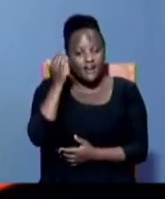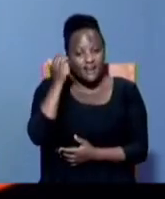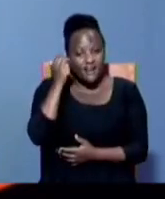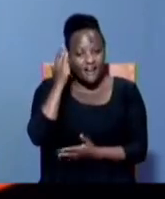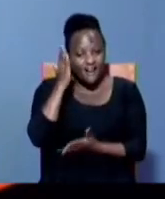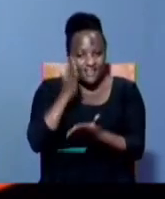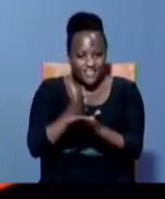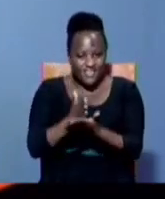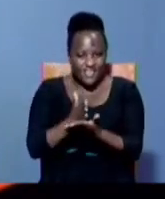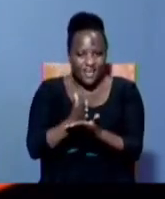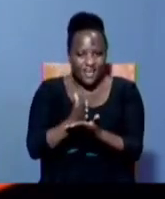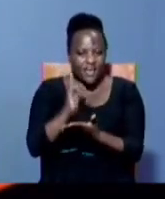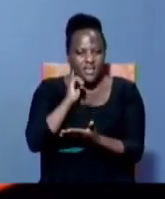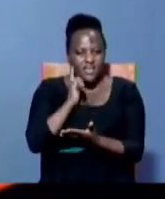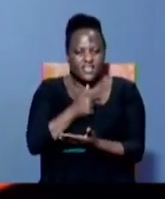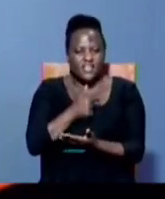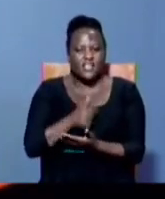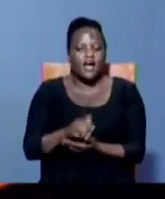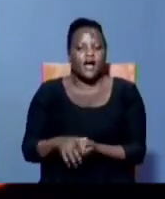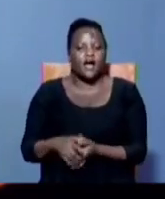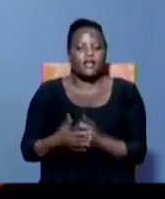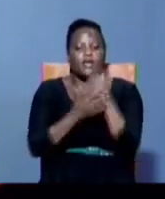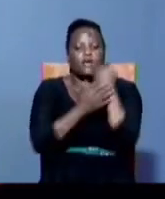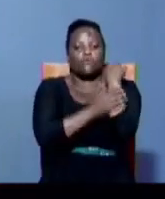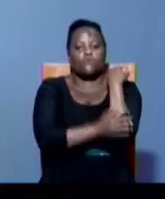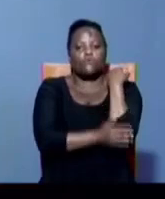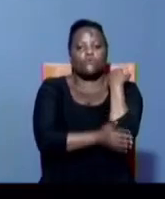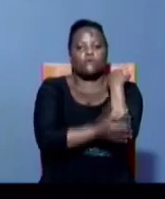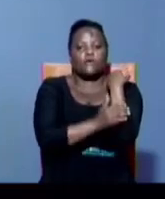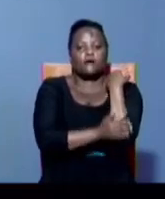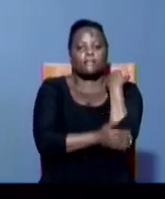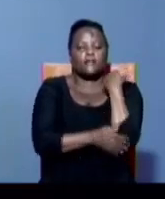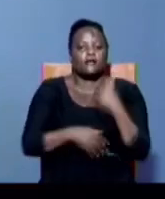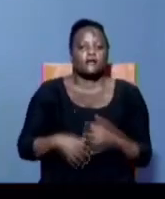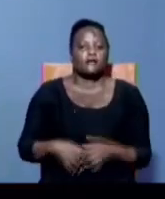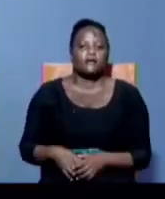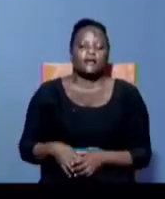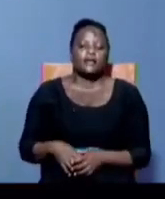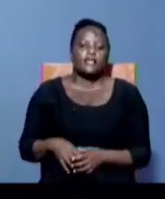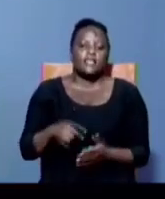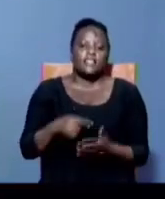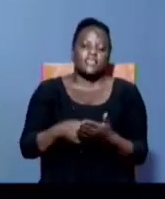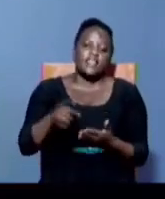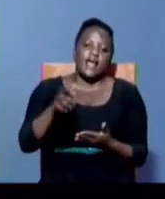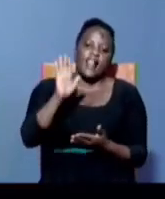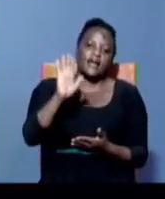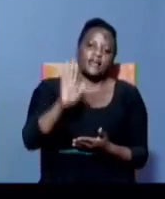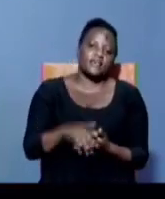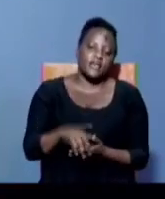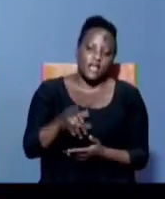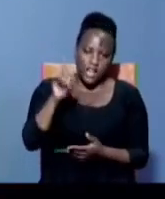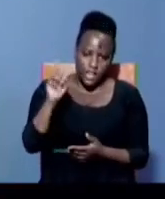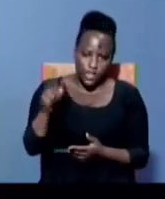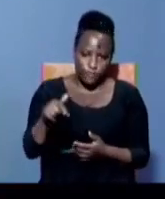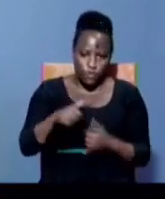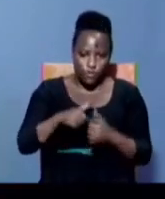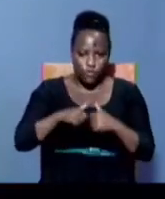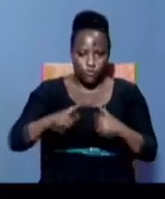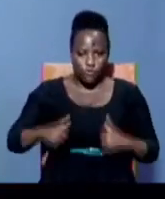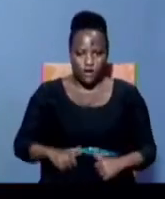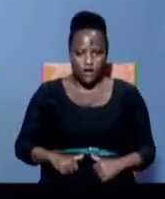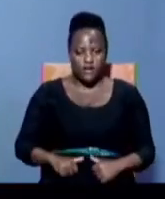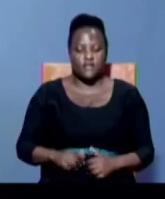kutubu, jina lake kuhani mkuu analo. Kwa yoyote atakayotokea